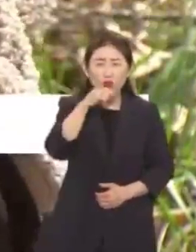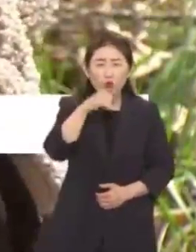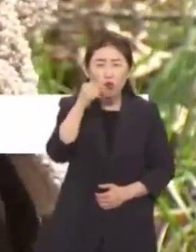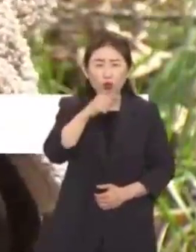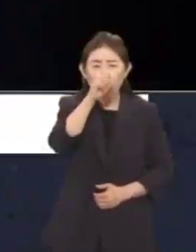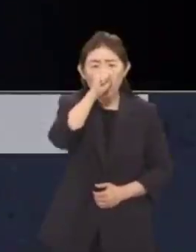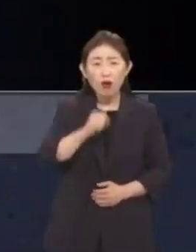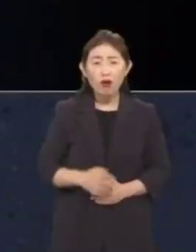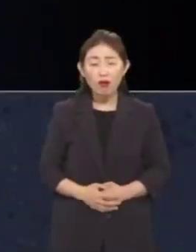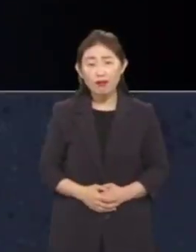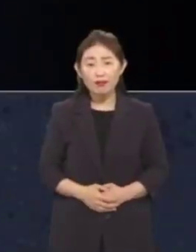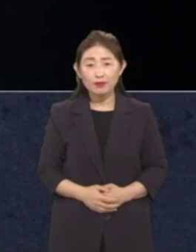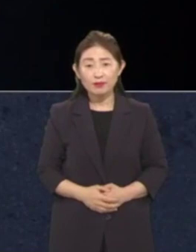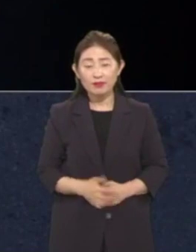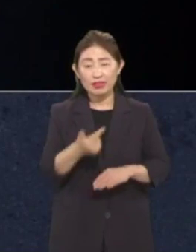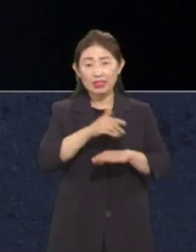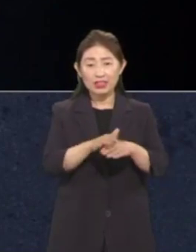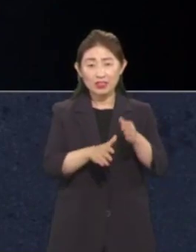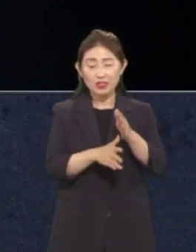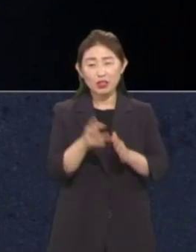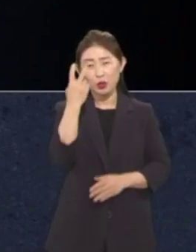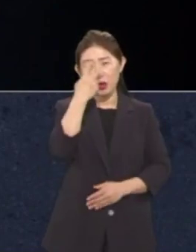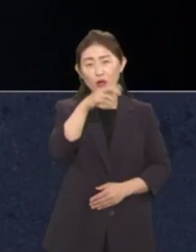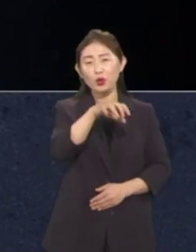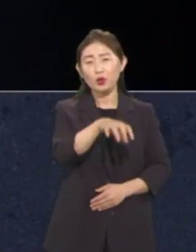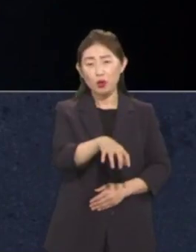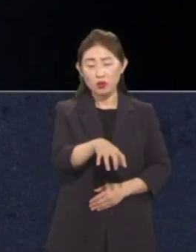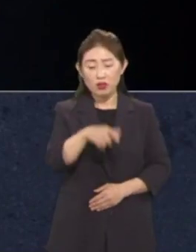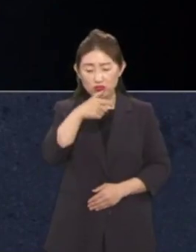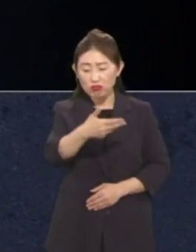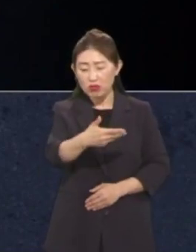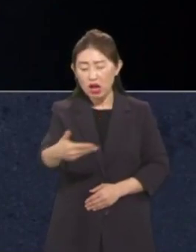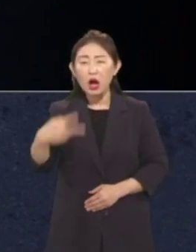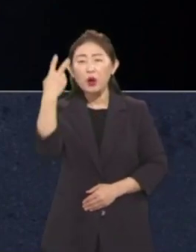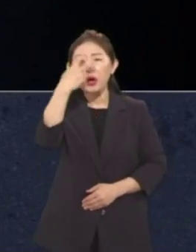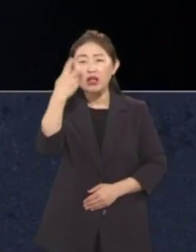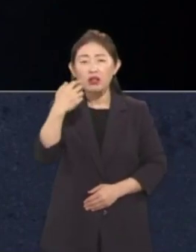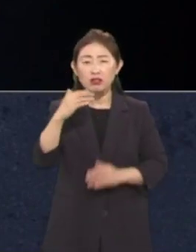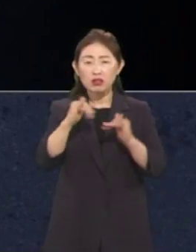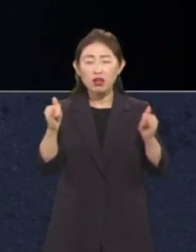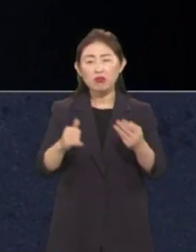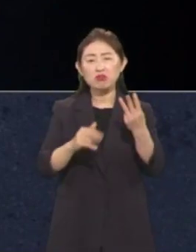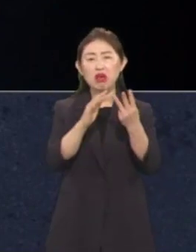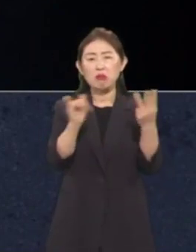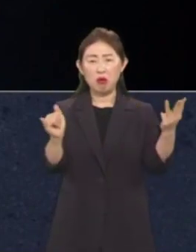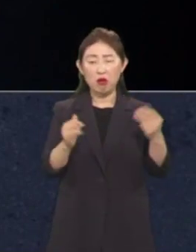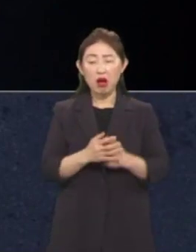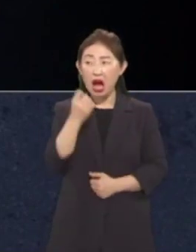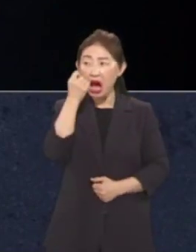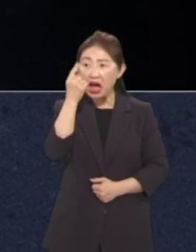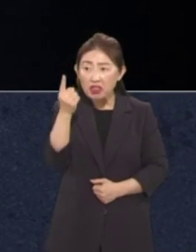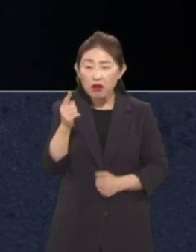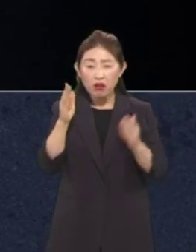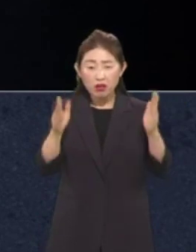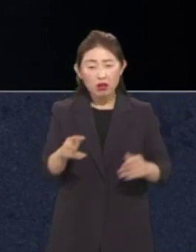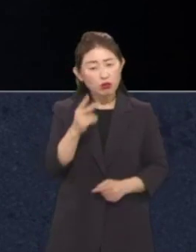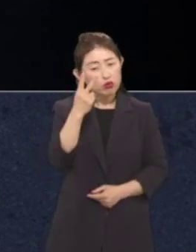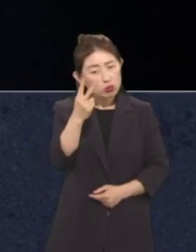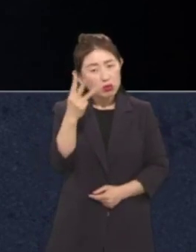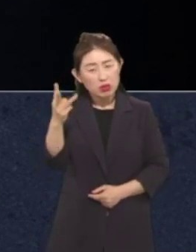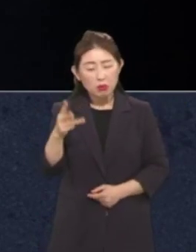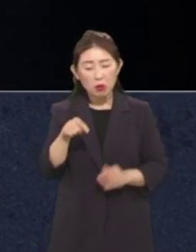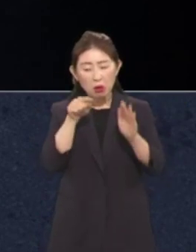해줬으면 좋겠어요. 대전시 하천관리사업소는 갑천을 관리하는 인원이 단 3명뿐이라 한 달에 두 번에서 세 번 순찰을